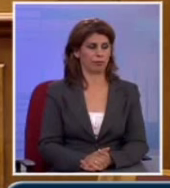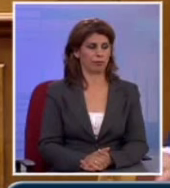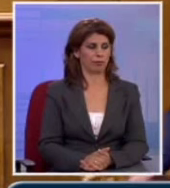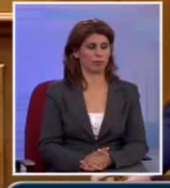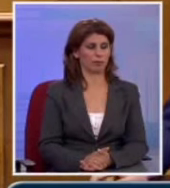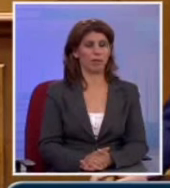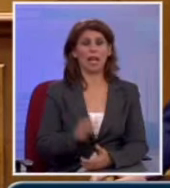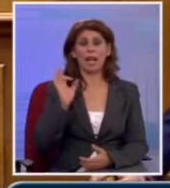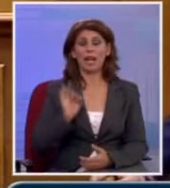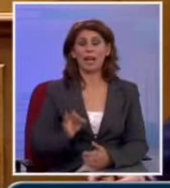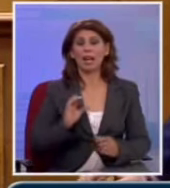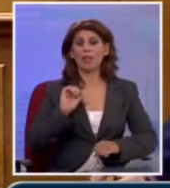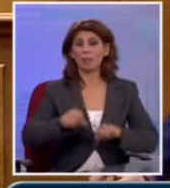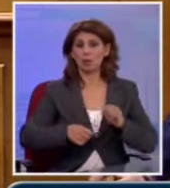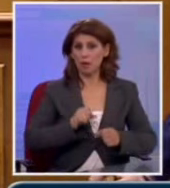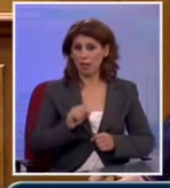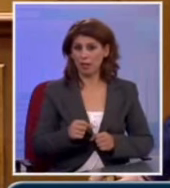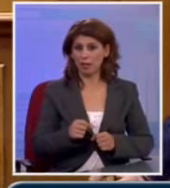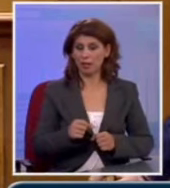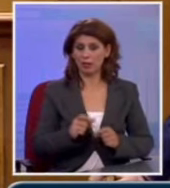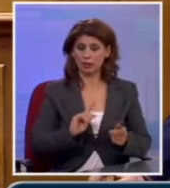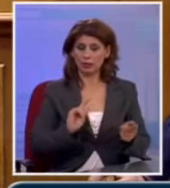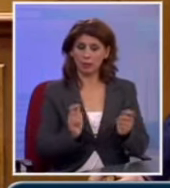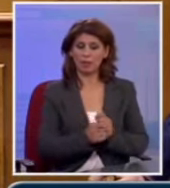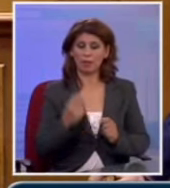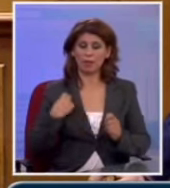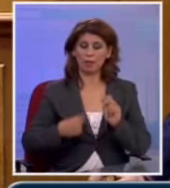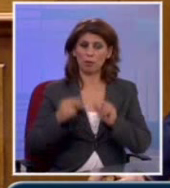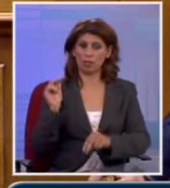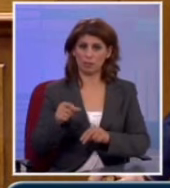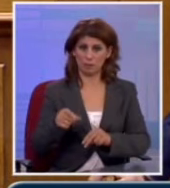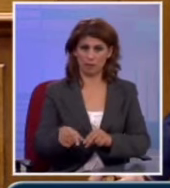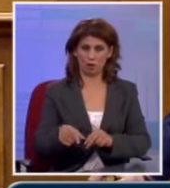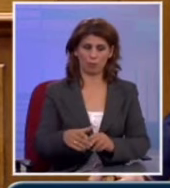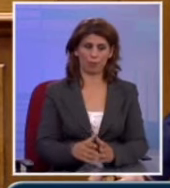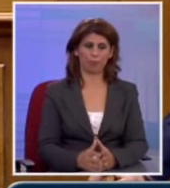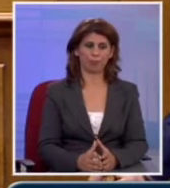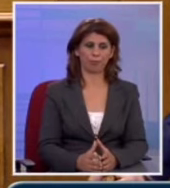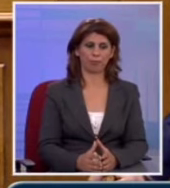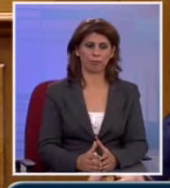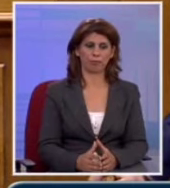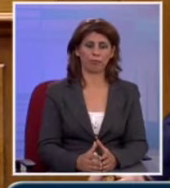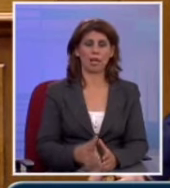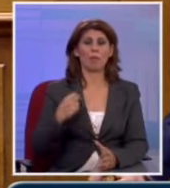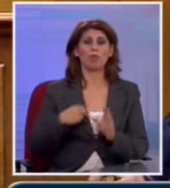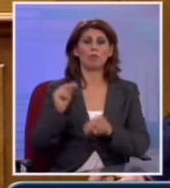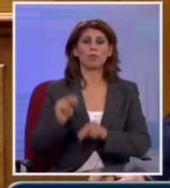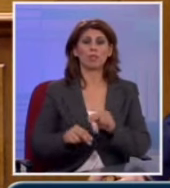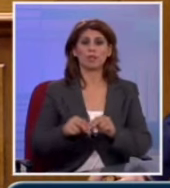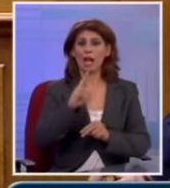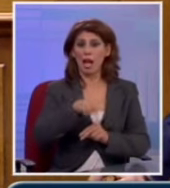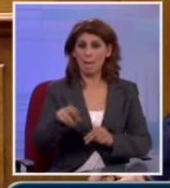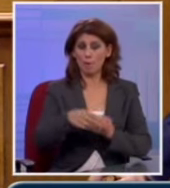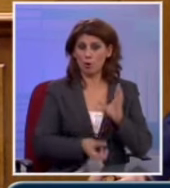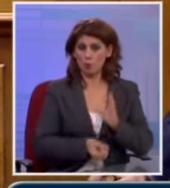Κάθε απόπειρα να μετατραπεί το δημοψήφισμα αυτό από δημοψήφισμα απόρριψης του